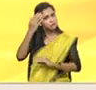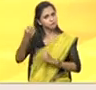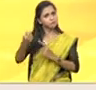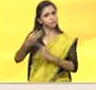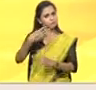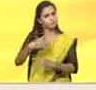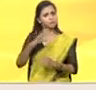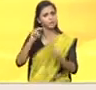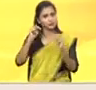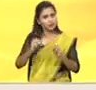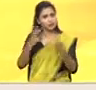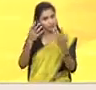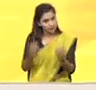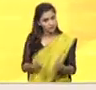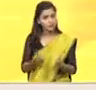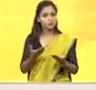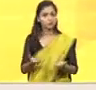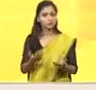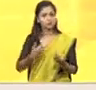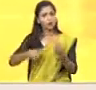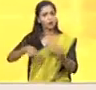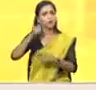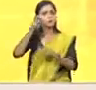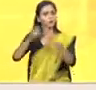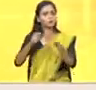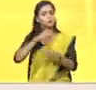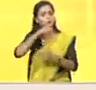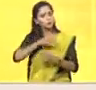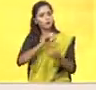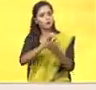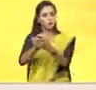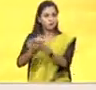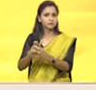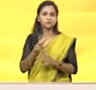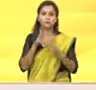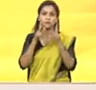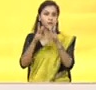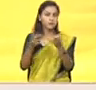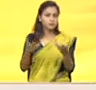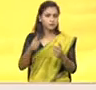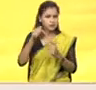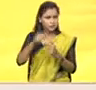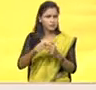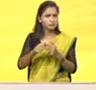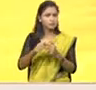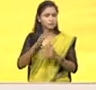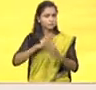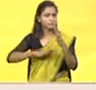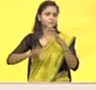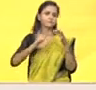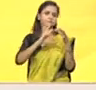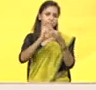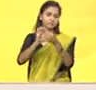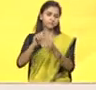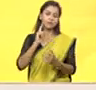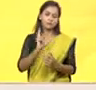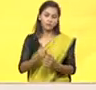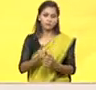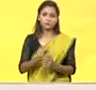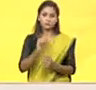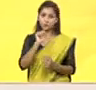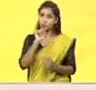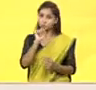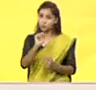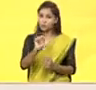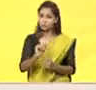है। मैं अपने सभी युवा साथियों को कहूंगा, इस अभियान से जरूर जुड़े। आपका ये